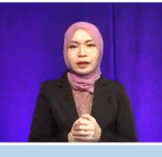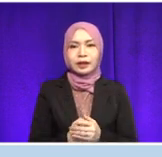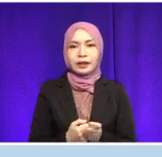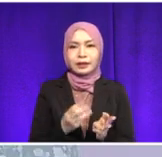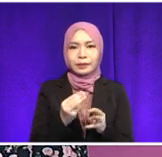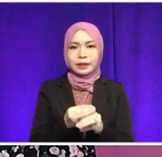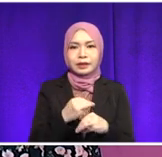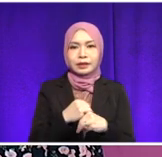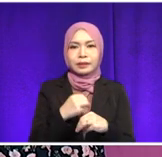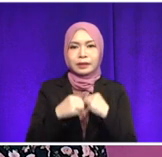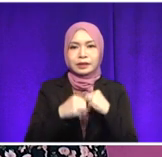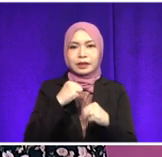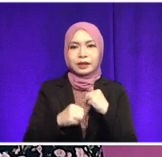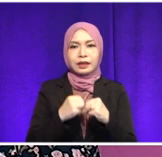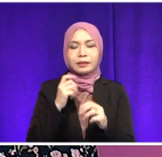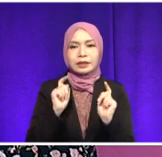jadi